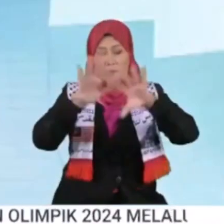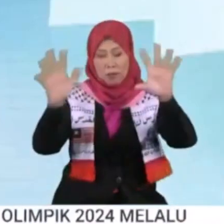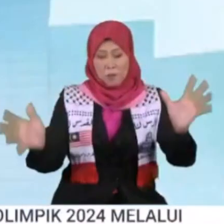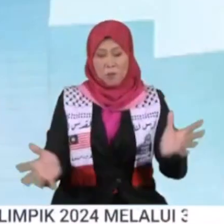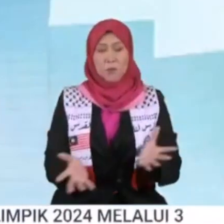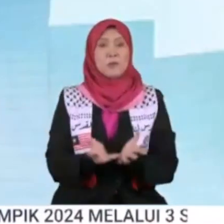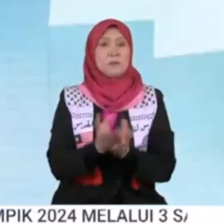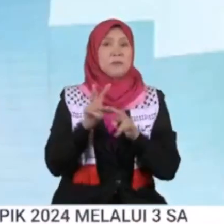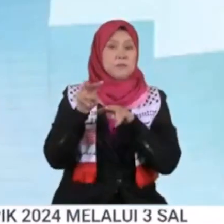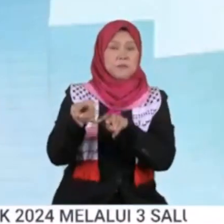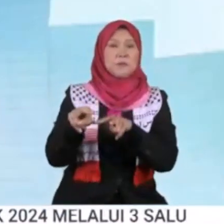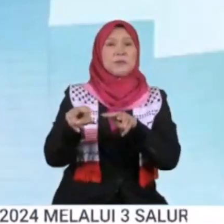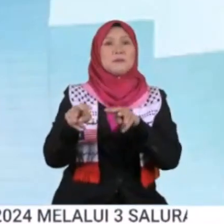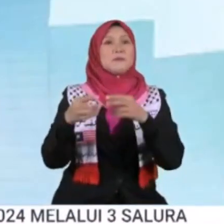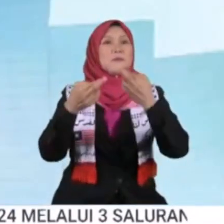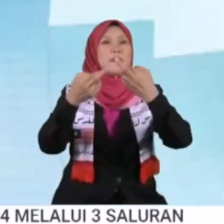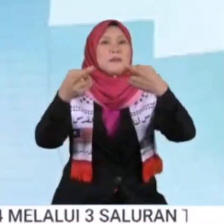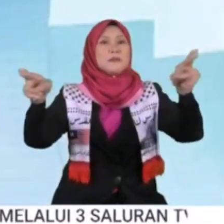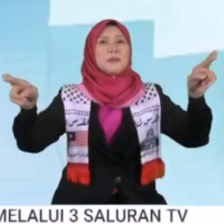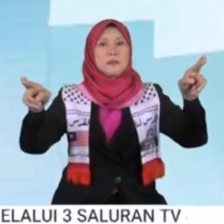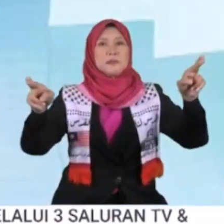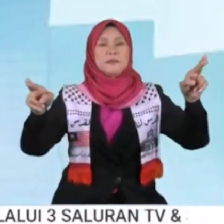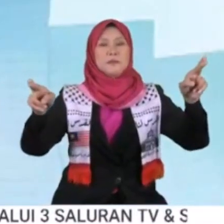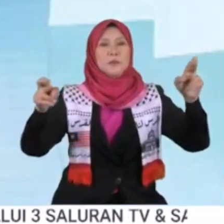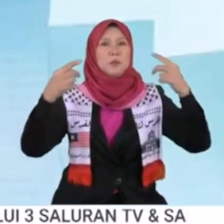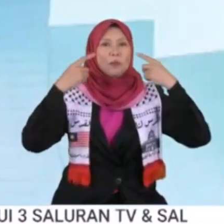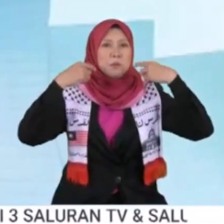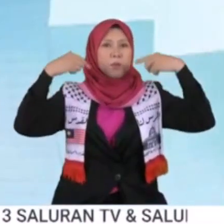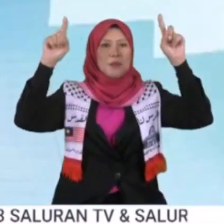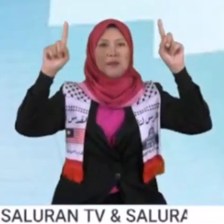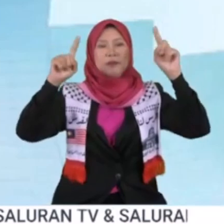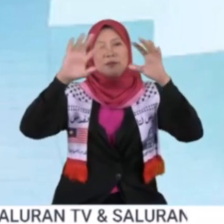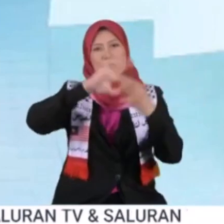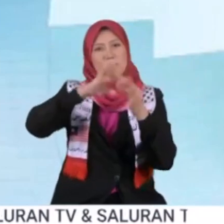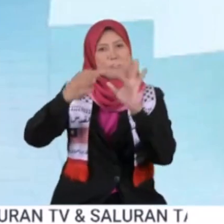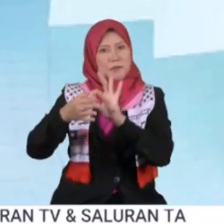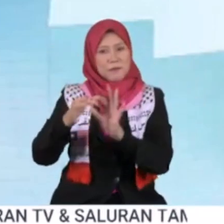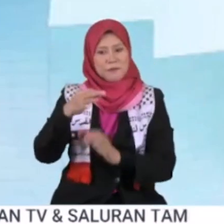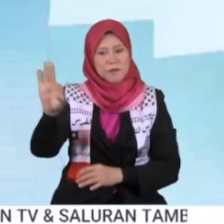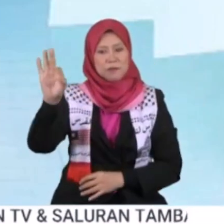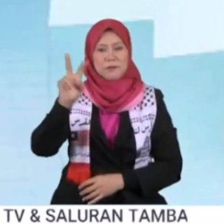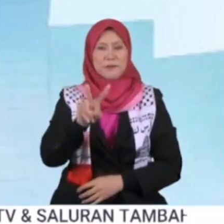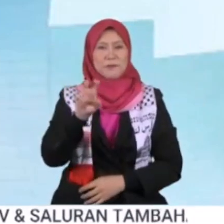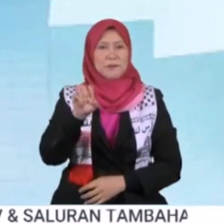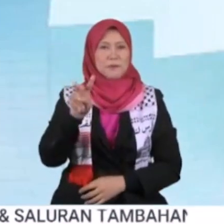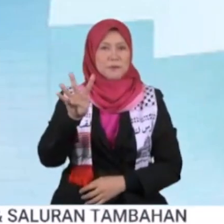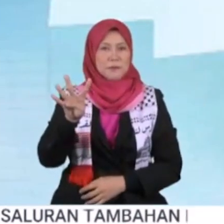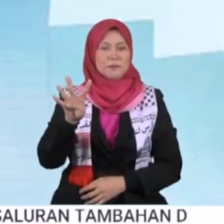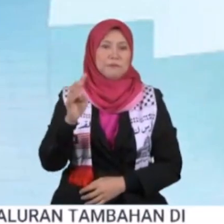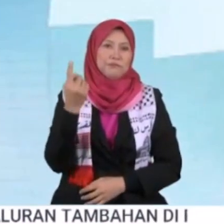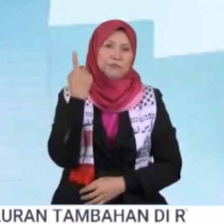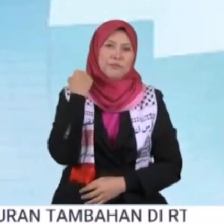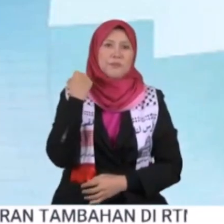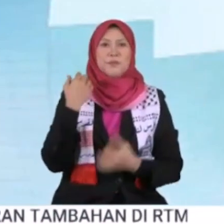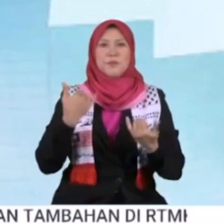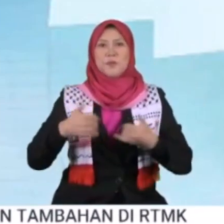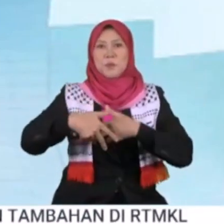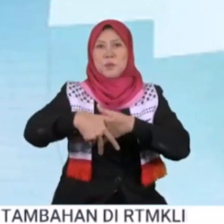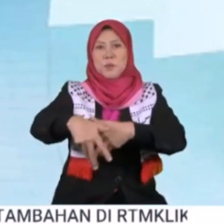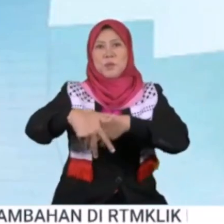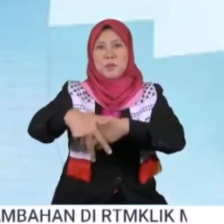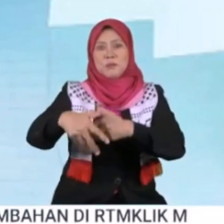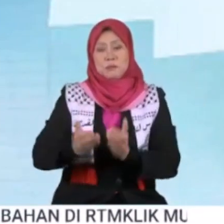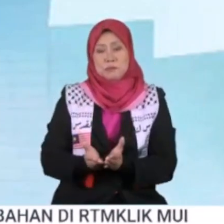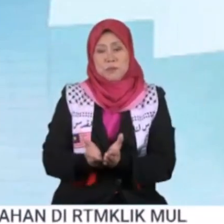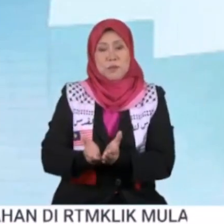Seluruh dunia telah menyaksikan upacara perasmian gilang gemilang Temasya Olimpik Paris 2024 baru-baru ini. Selain perakan atlet menggunakan